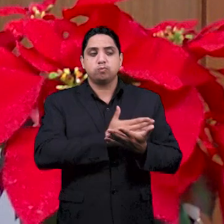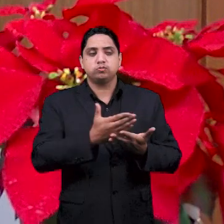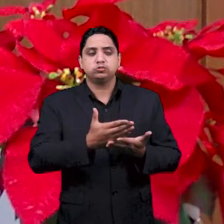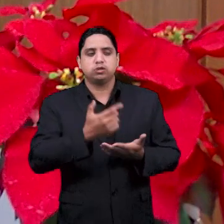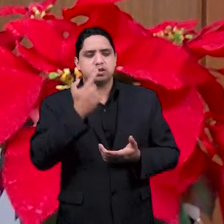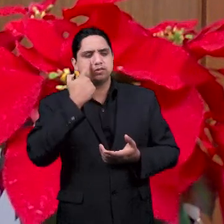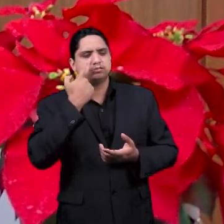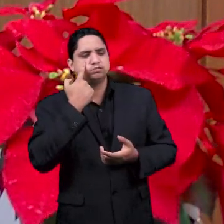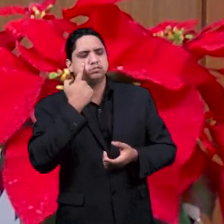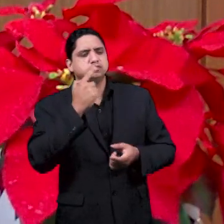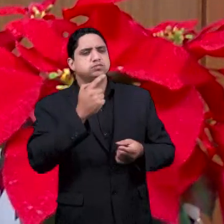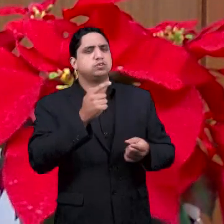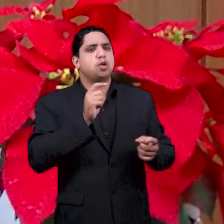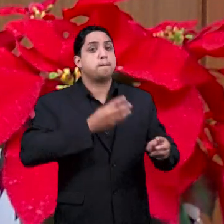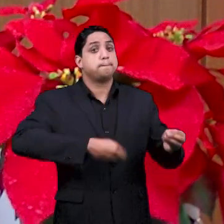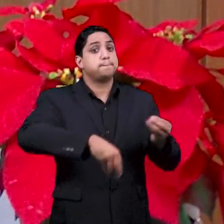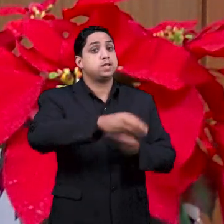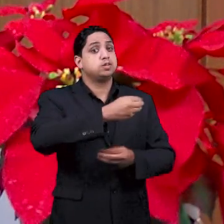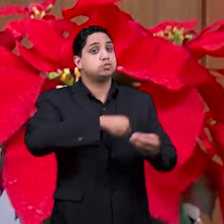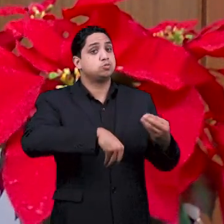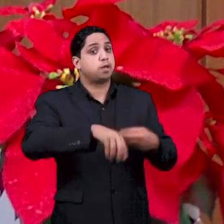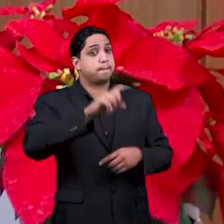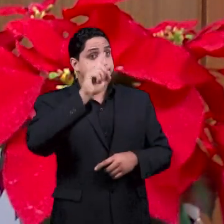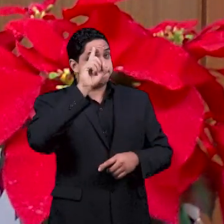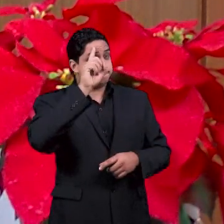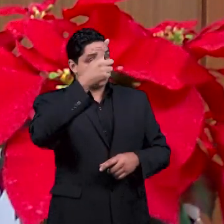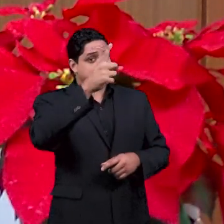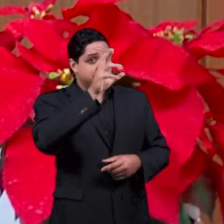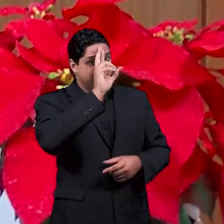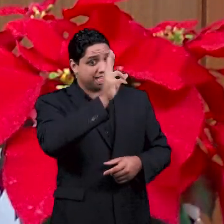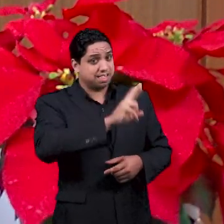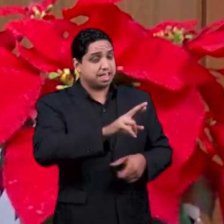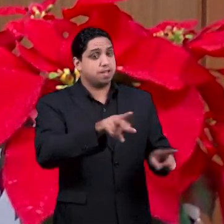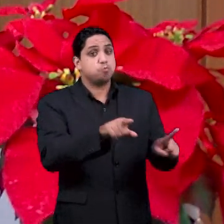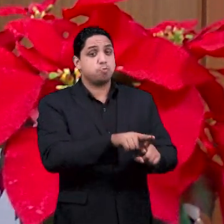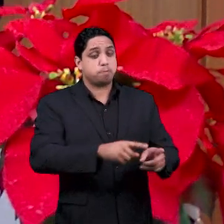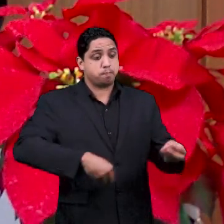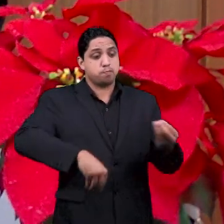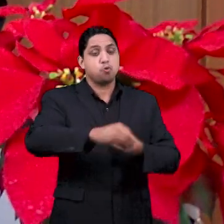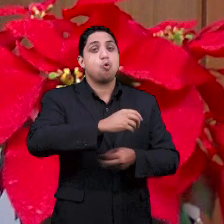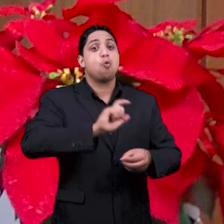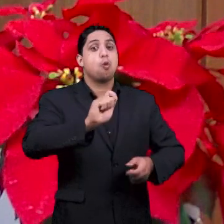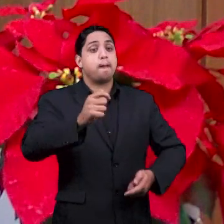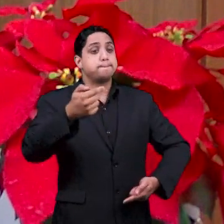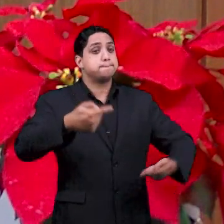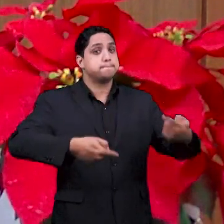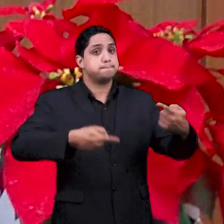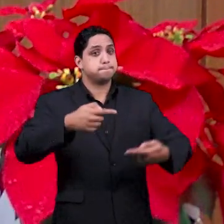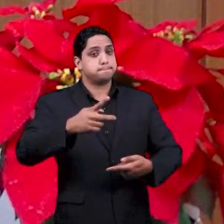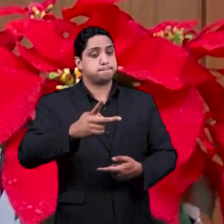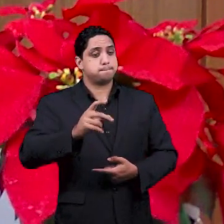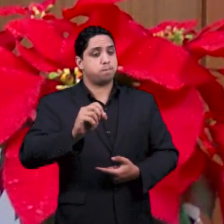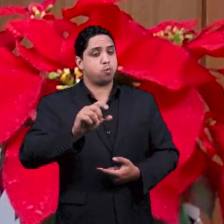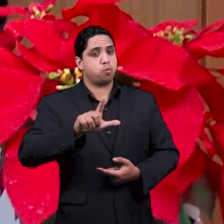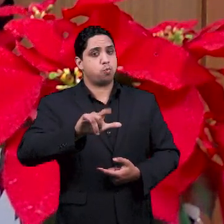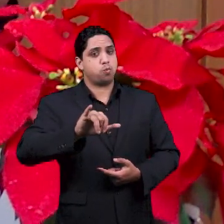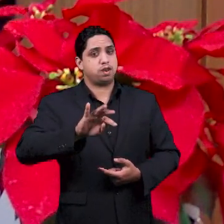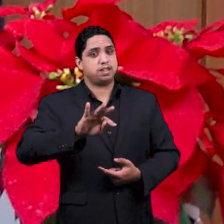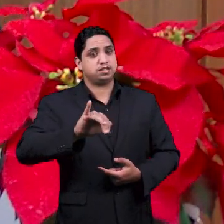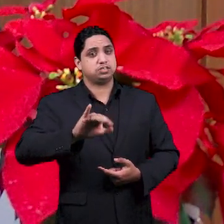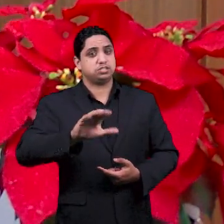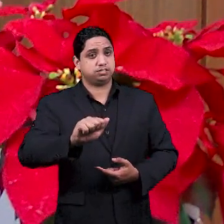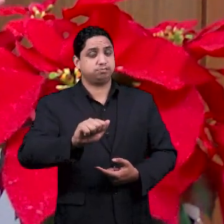политическую, идеологическую часть какого-то религиозного движения. Мы не пытаемся ранить